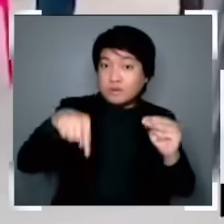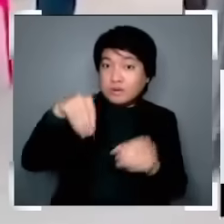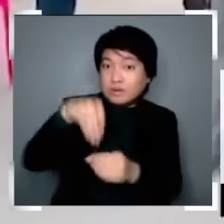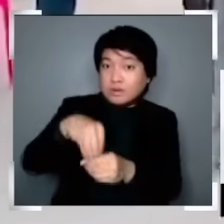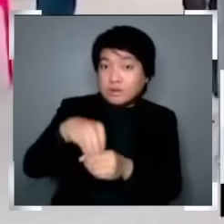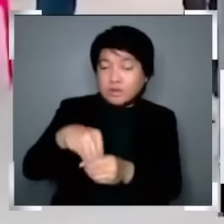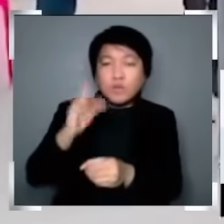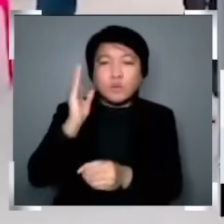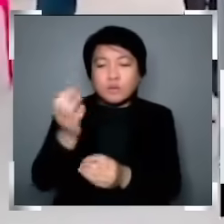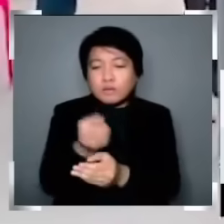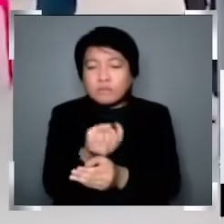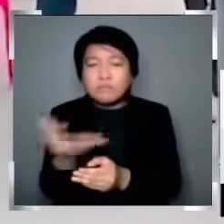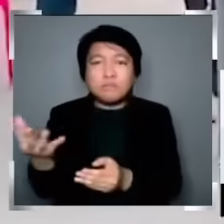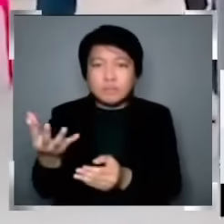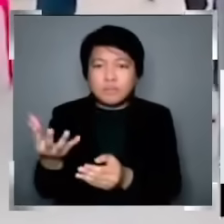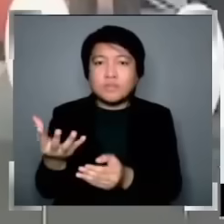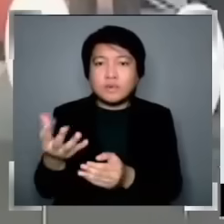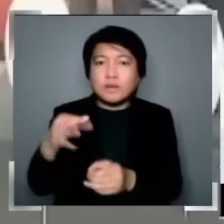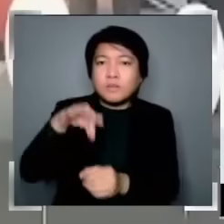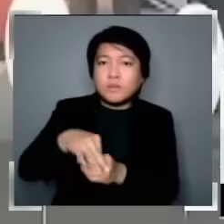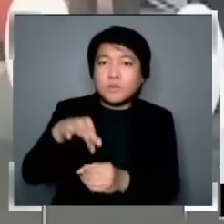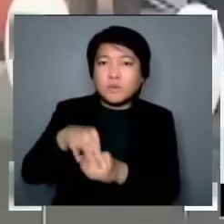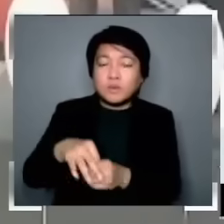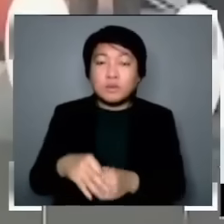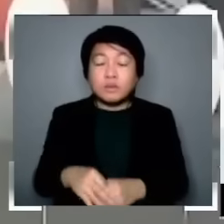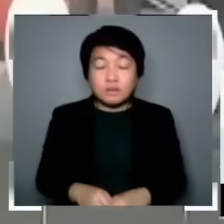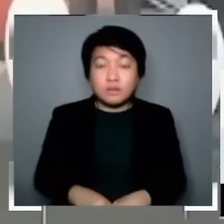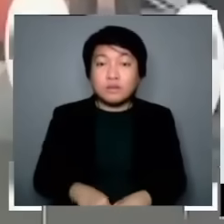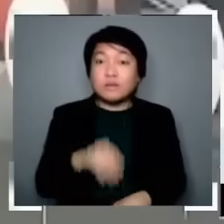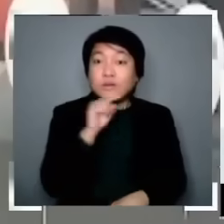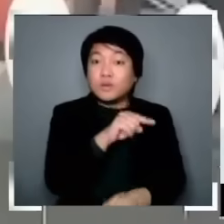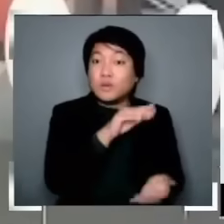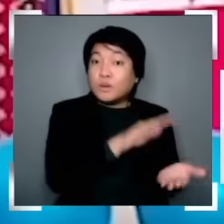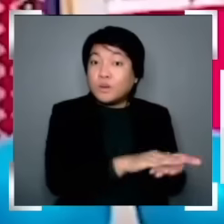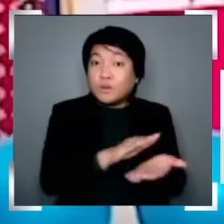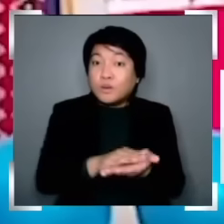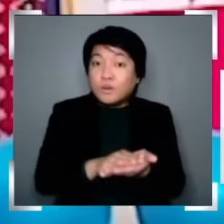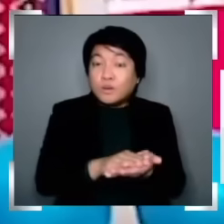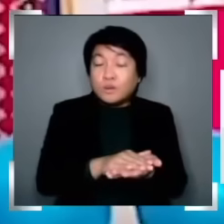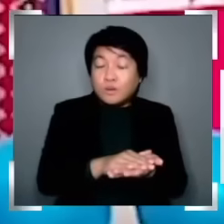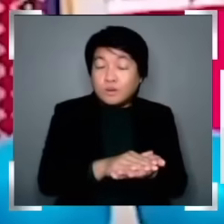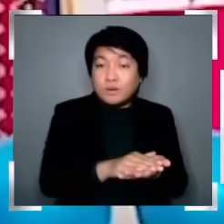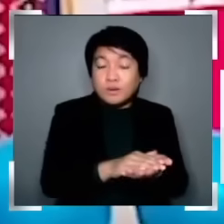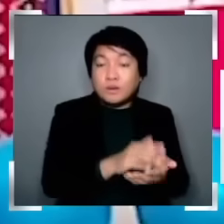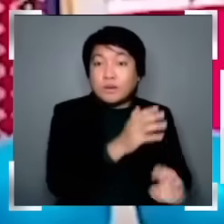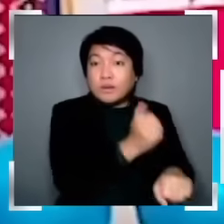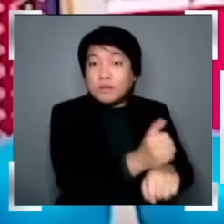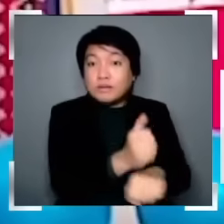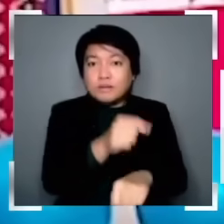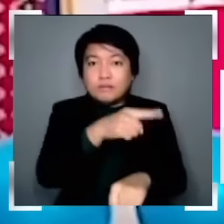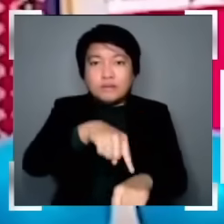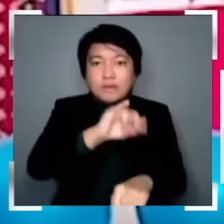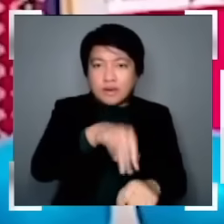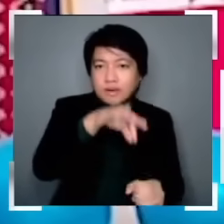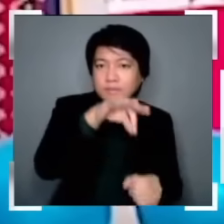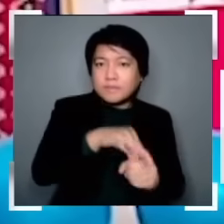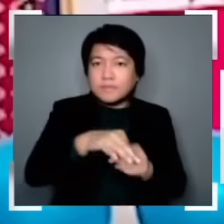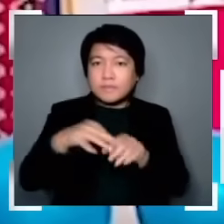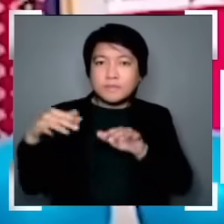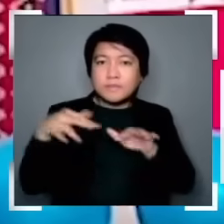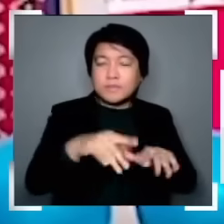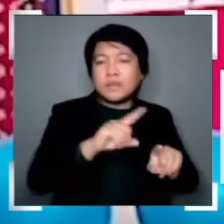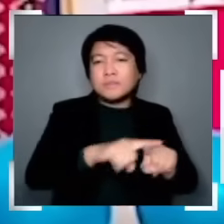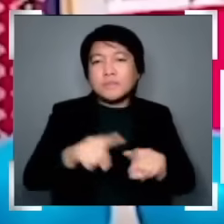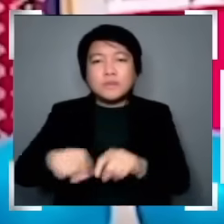ang canvassing. Tuloy-tuloy rin ang delivery ng accountable forms gaya ng mga official ballot sa iba't ibang rehiyon. Ayon